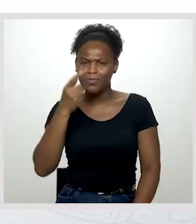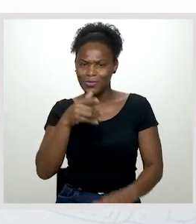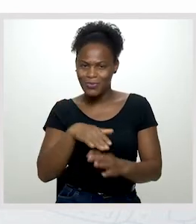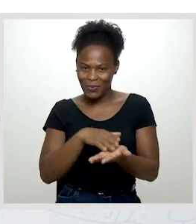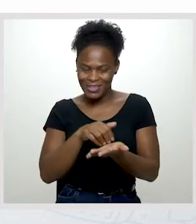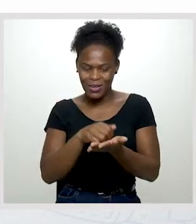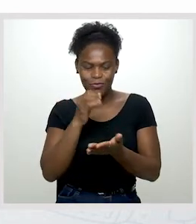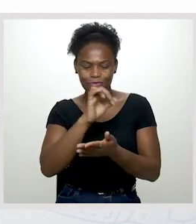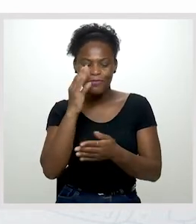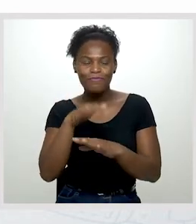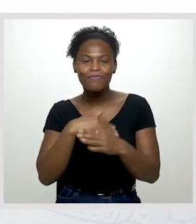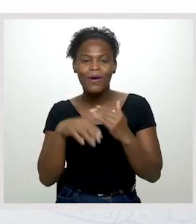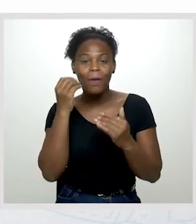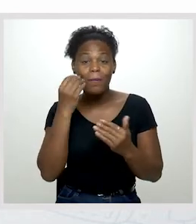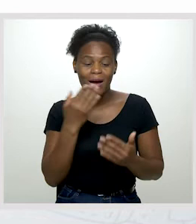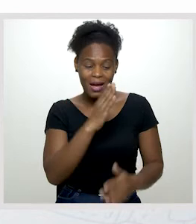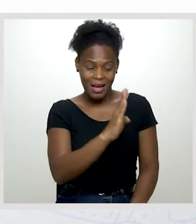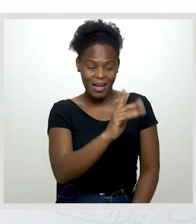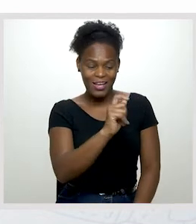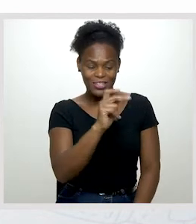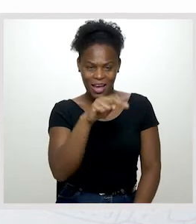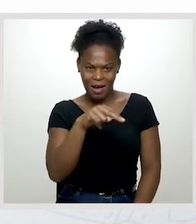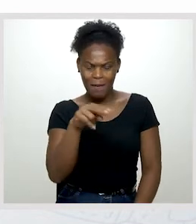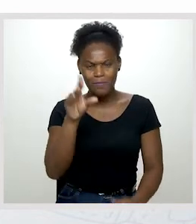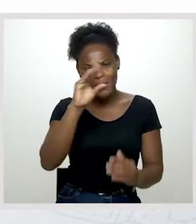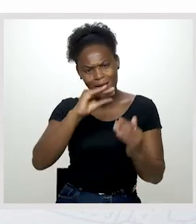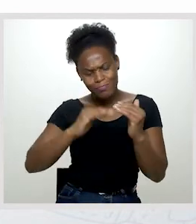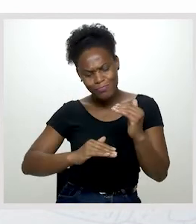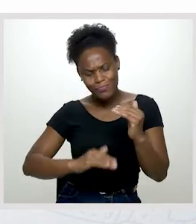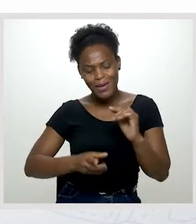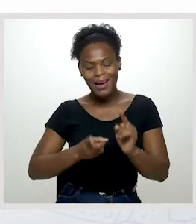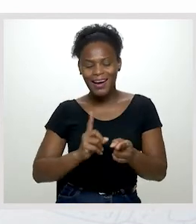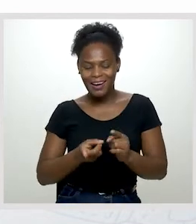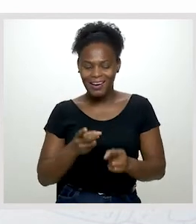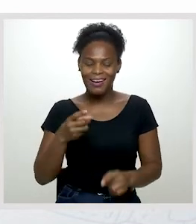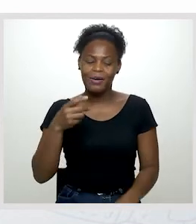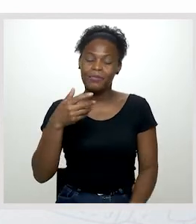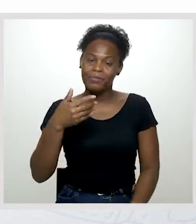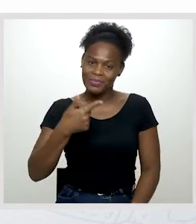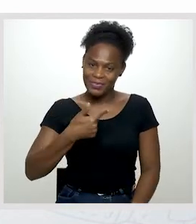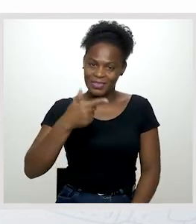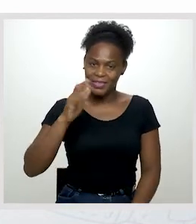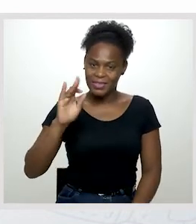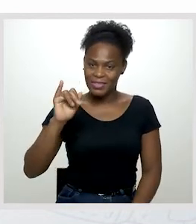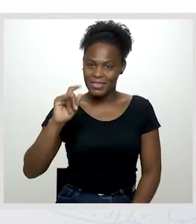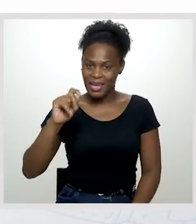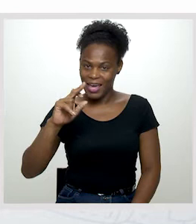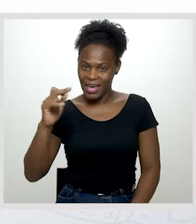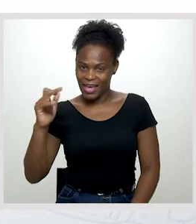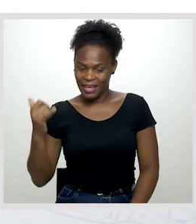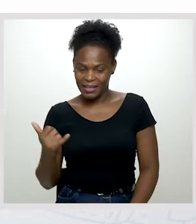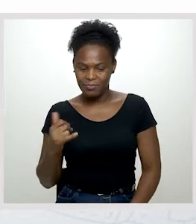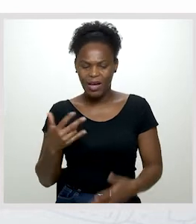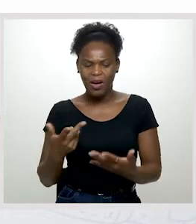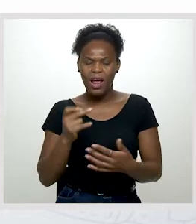Très bien. Jean est plus petit que Thierry. Très bien. Et Aline et